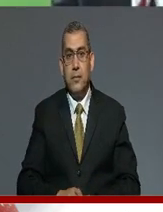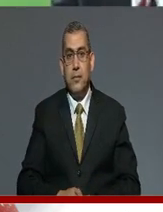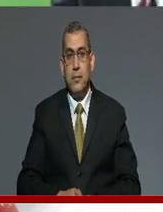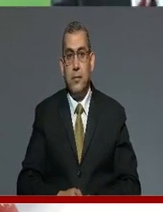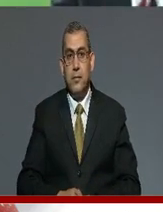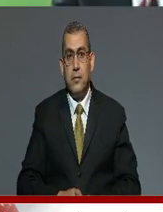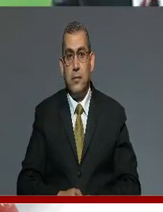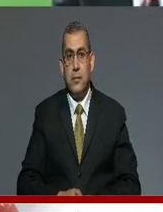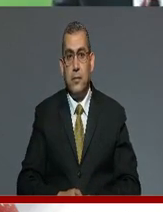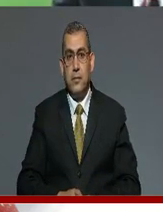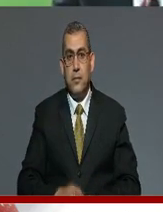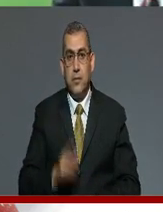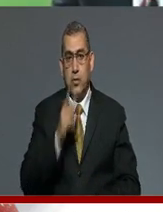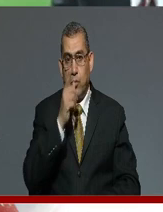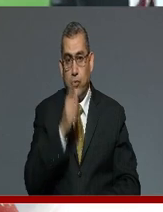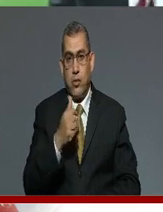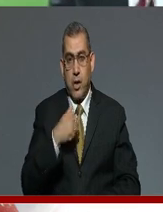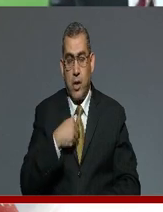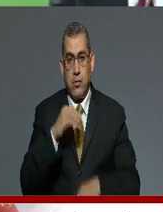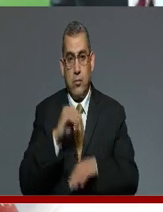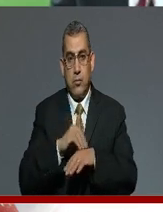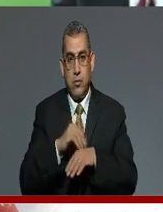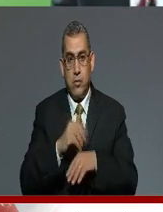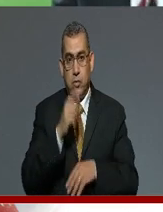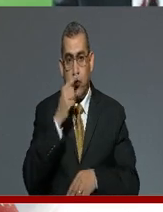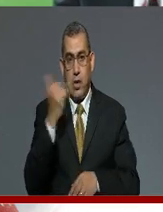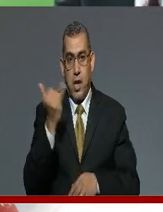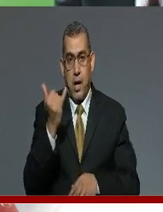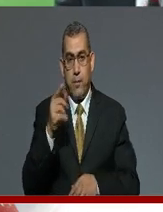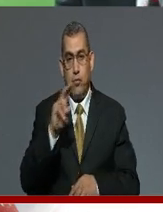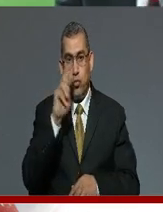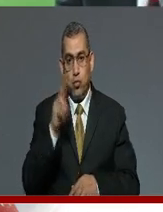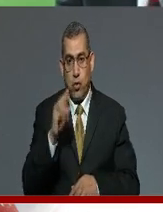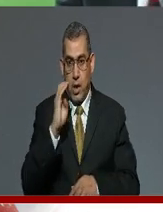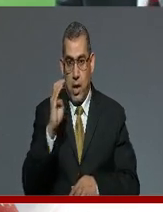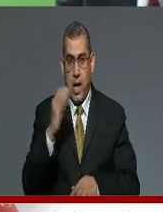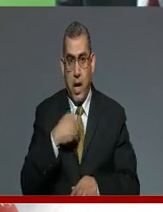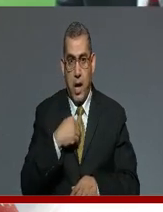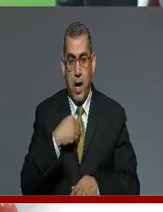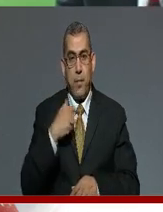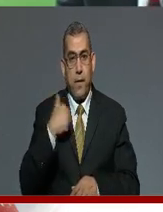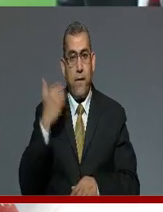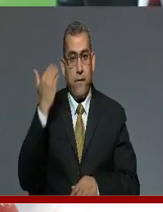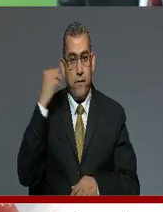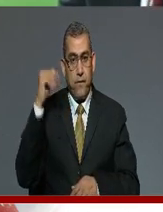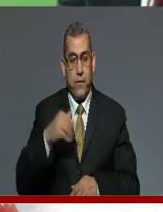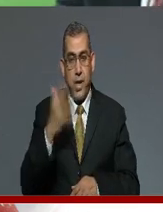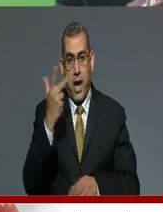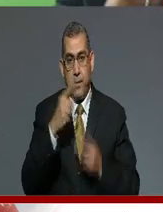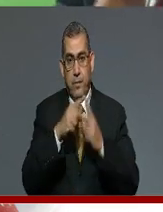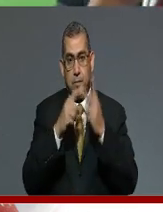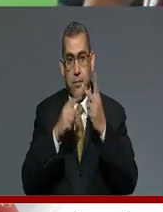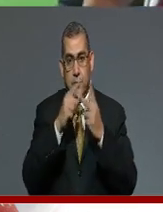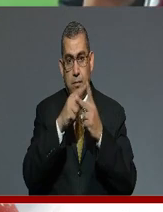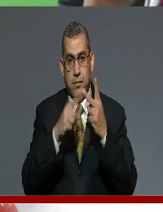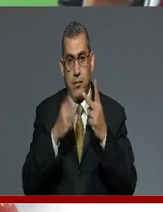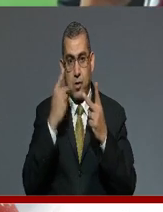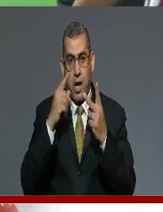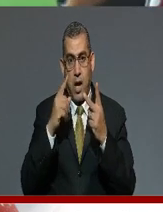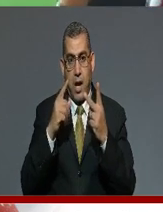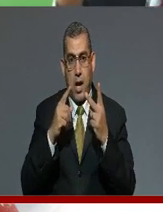اذن انا اقول بالنسبه لهذا السؤال لدينا جهتين اولا